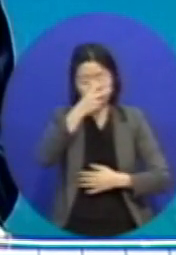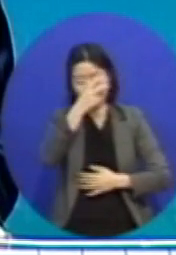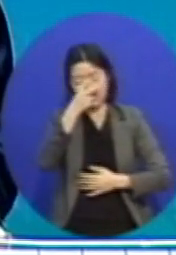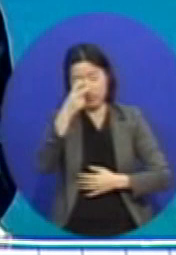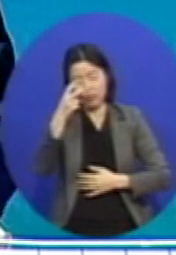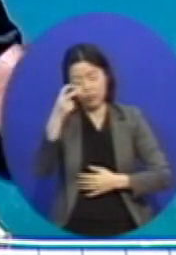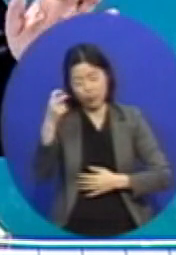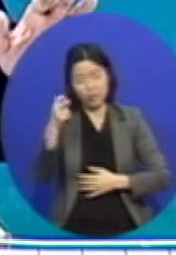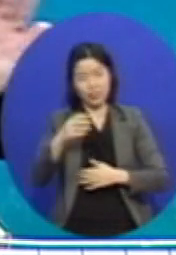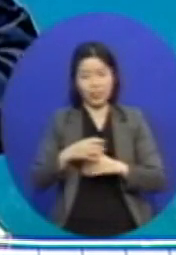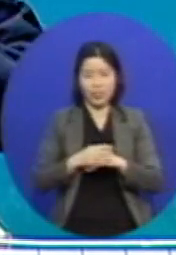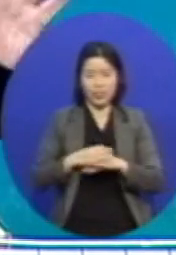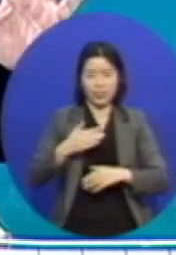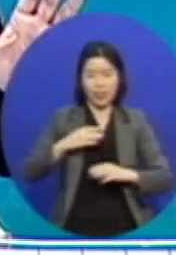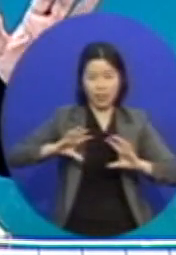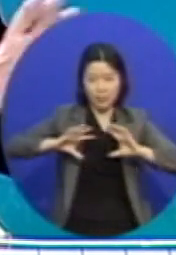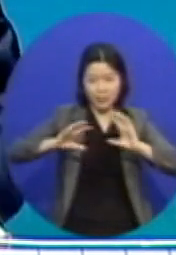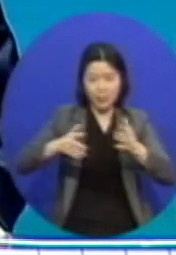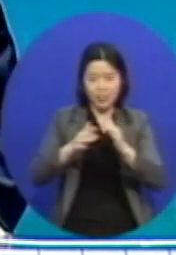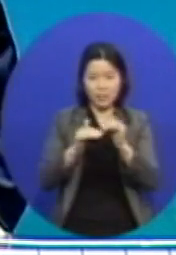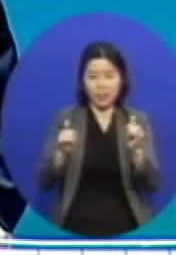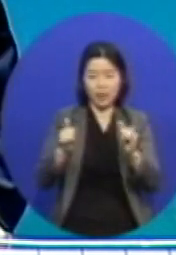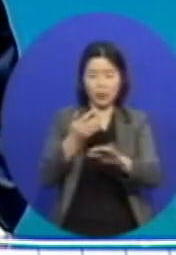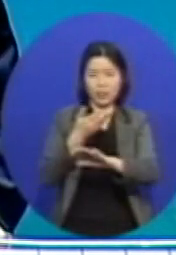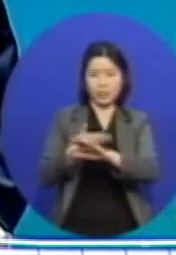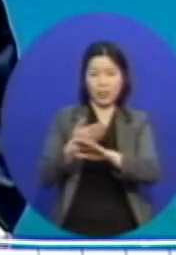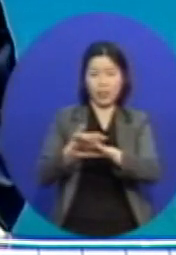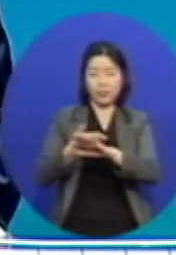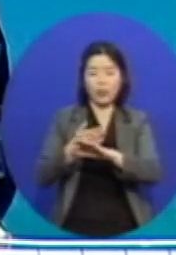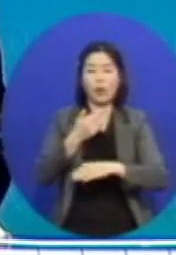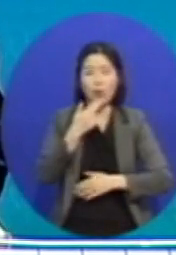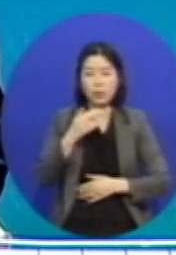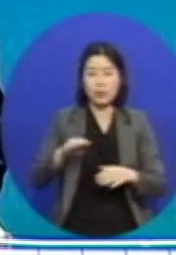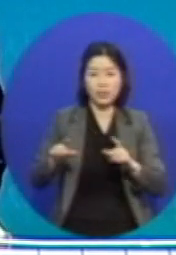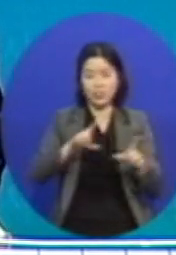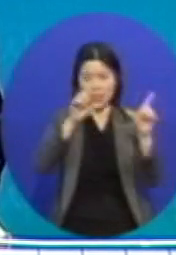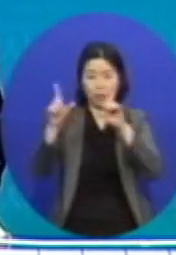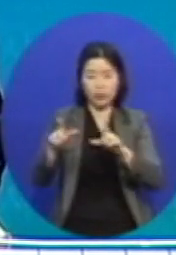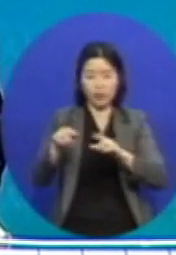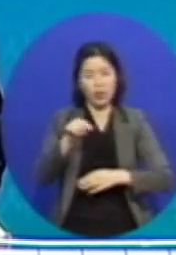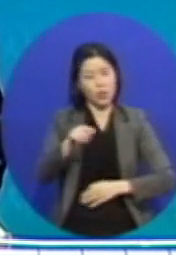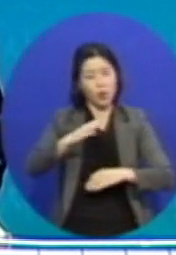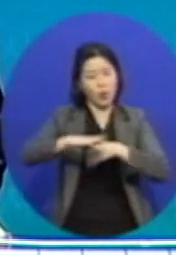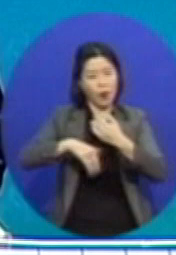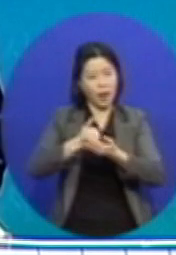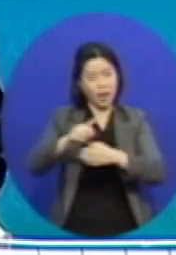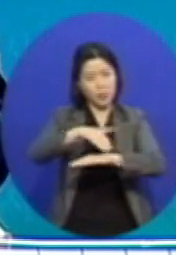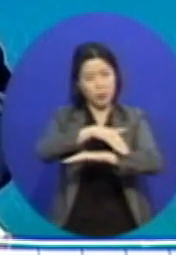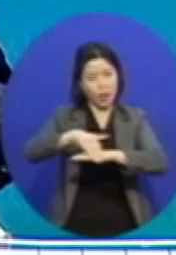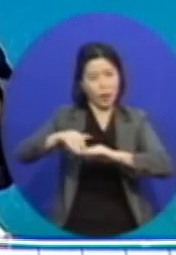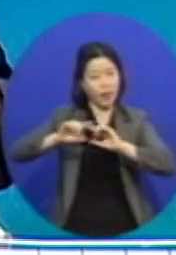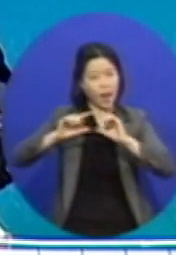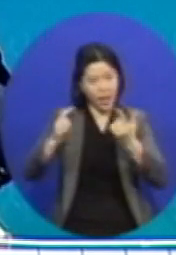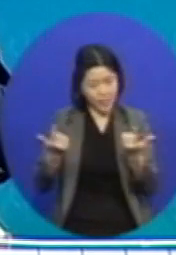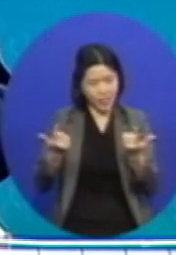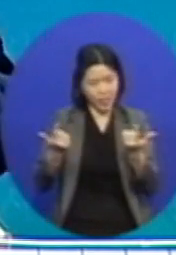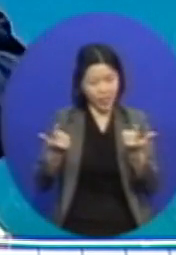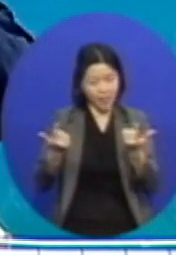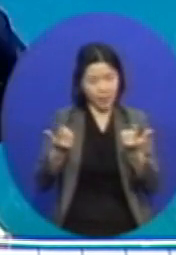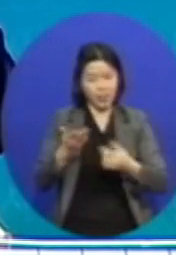내가 세상 사람과 다를 바가 없이 사는구나 그건 하나님의 계획이 아닌데 그런데